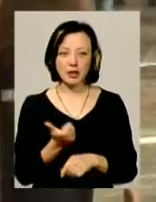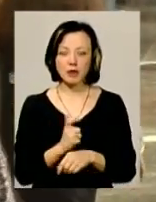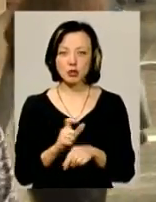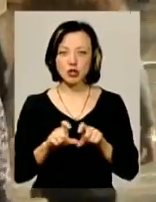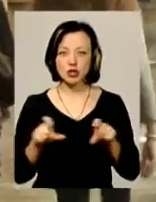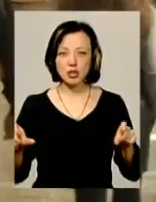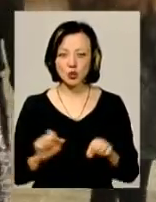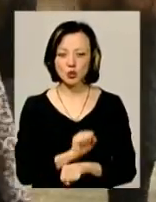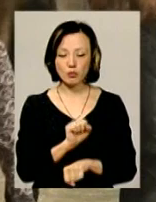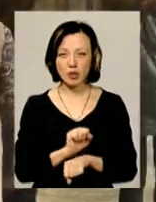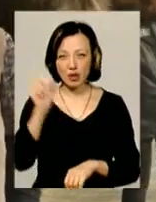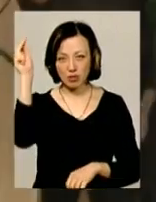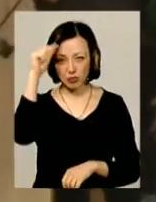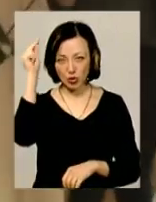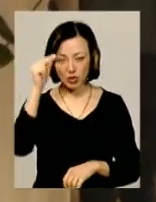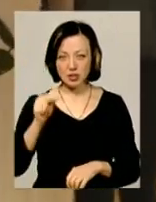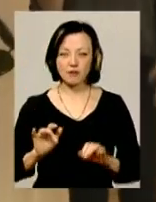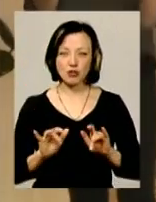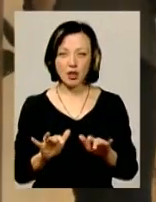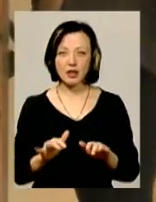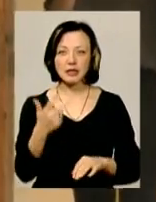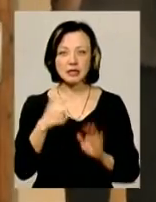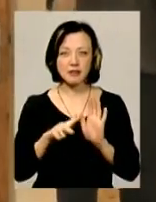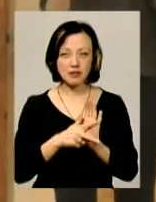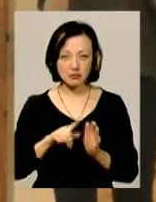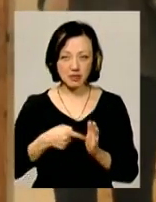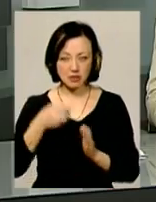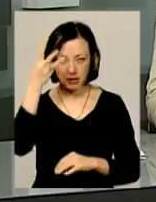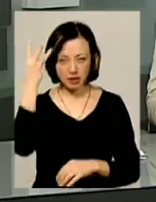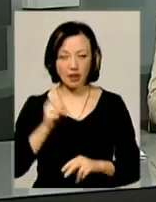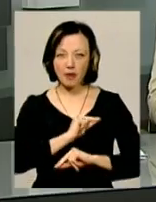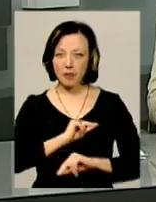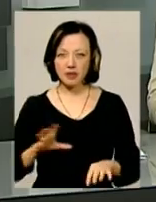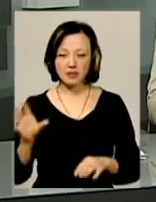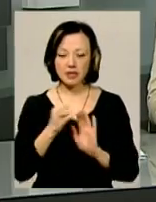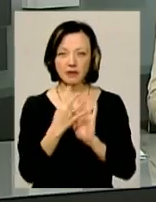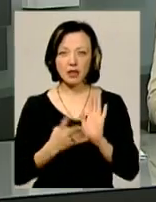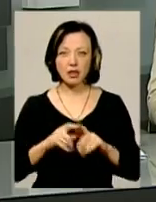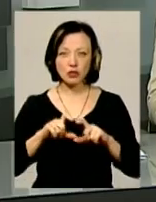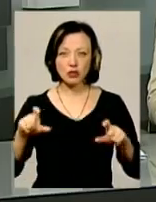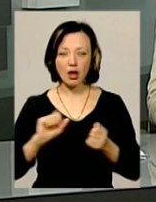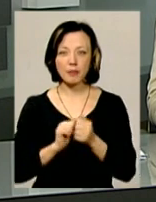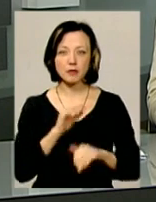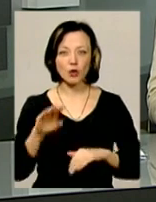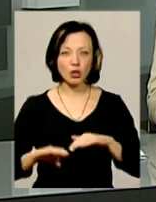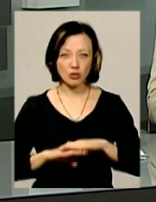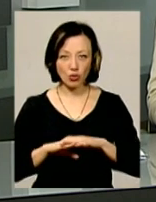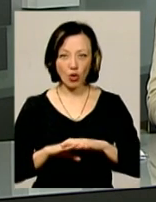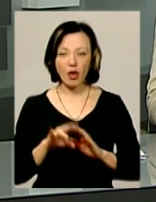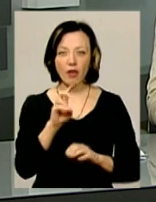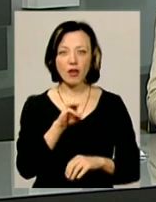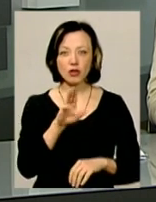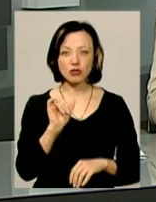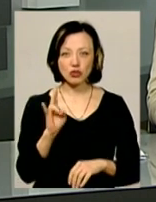шкіл, у яких зупинять освітній процес, у Хмельницькому – 38. Не працюватимуть усі 19 шкіл Кам'янця-Подільського. У